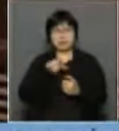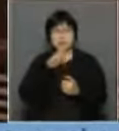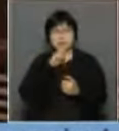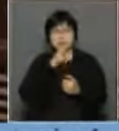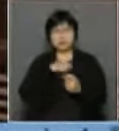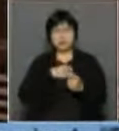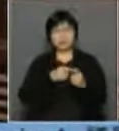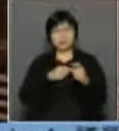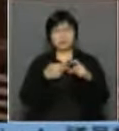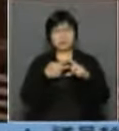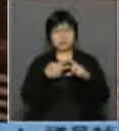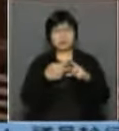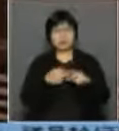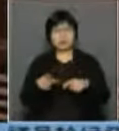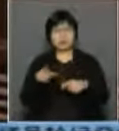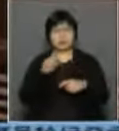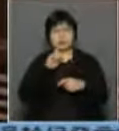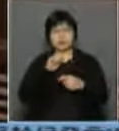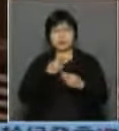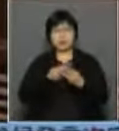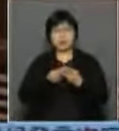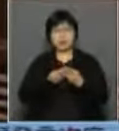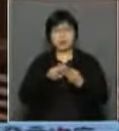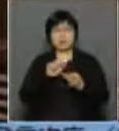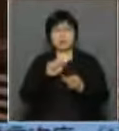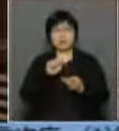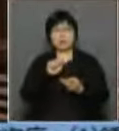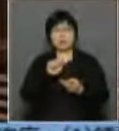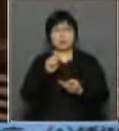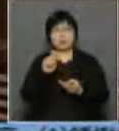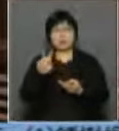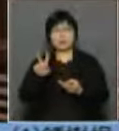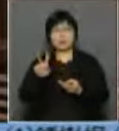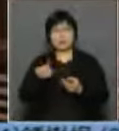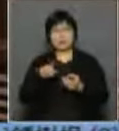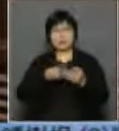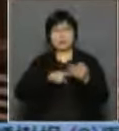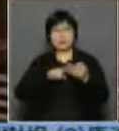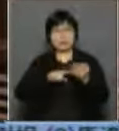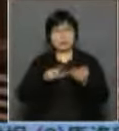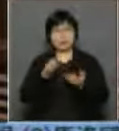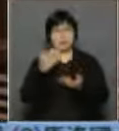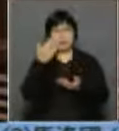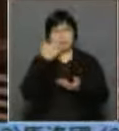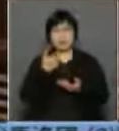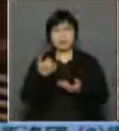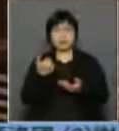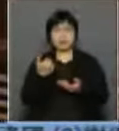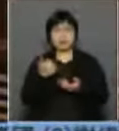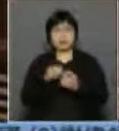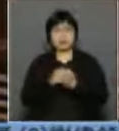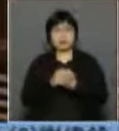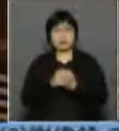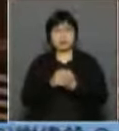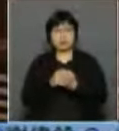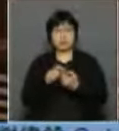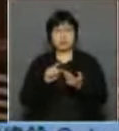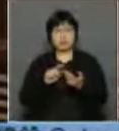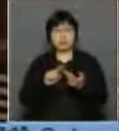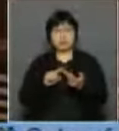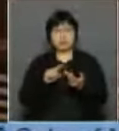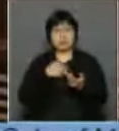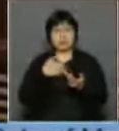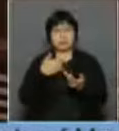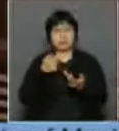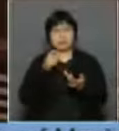TVBATV 當時還是叫做是不是麗的呼聲之外，還有一個叫佳麗電視